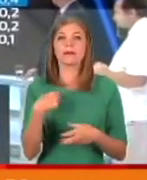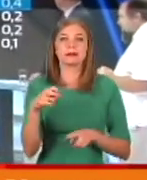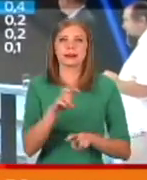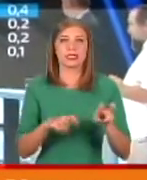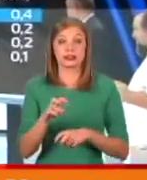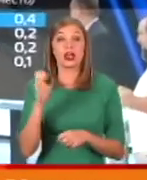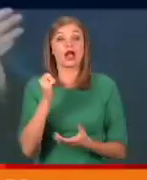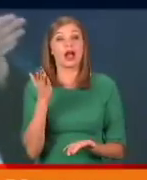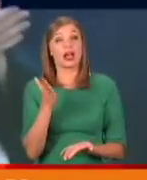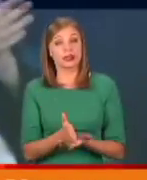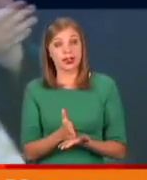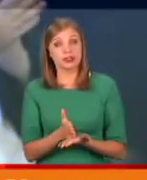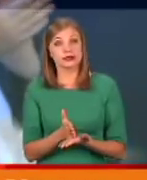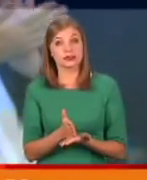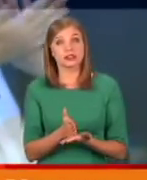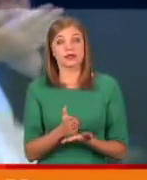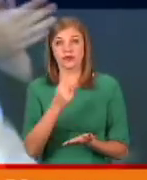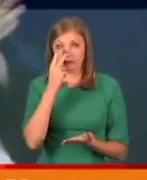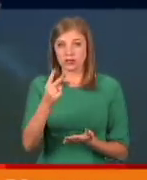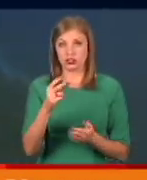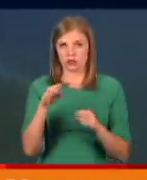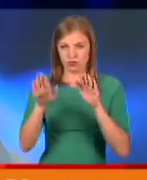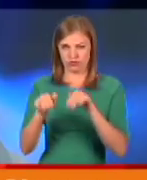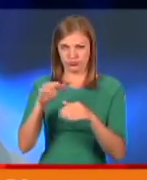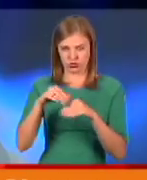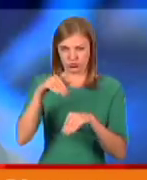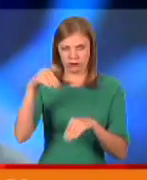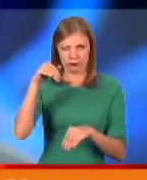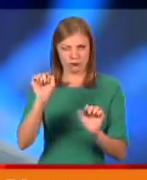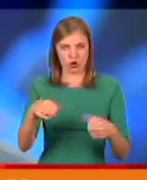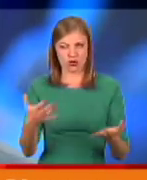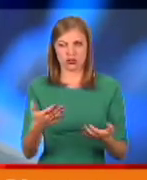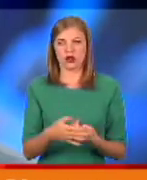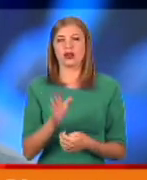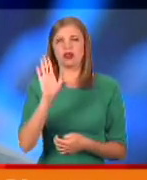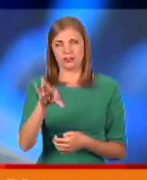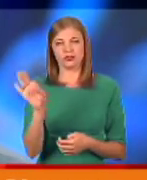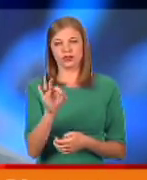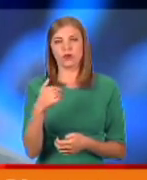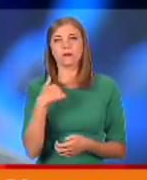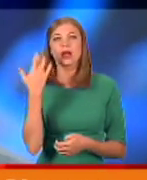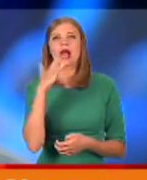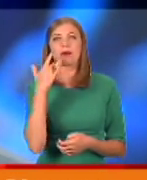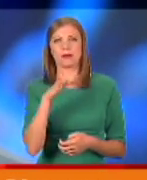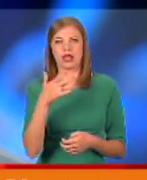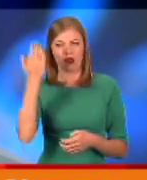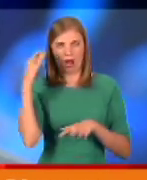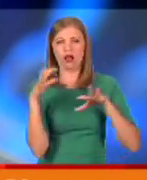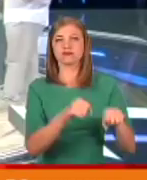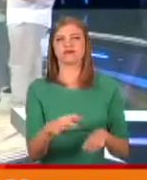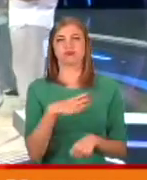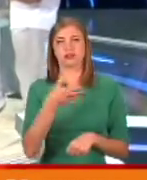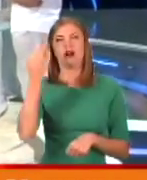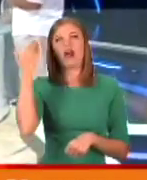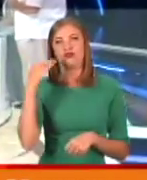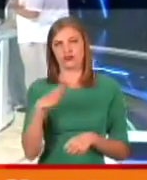да? А здесь вот оно, пощупать можно, да? Вот. Как-то ничего, мы Америкой владели в свое время, тоже